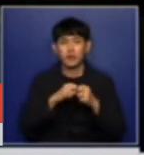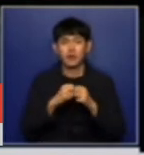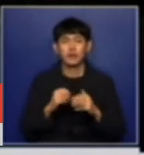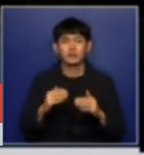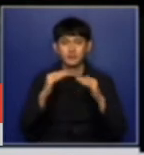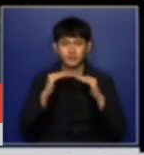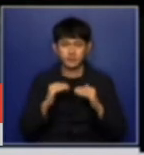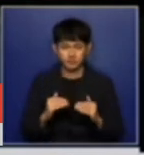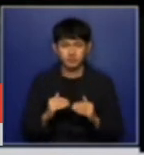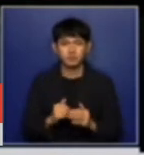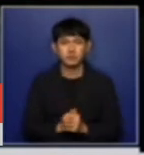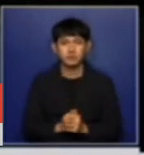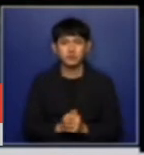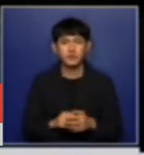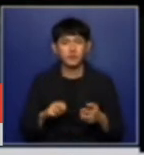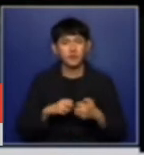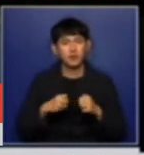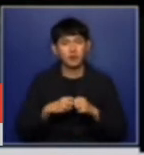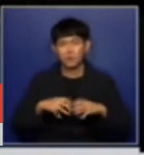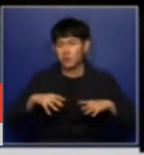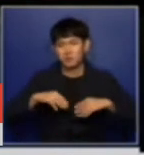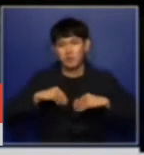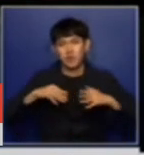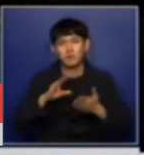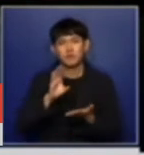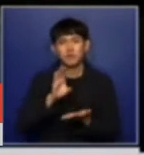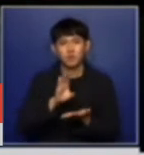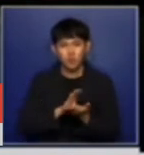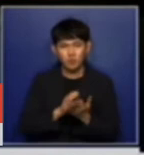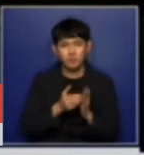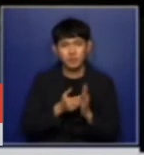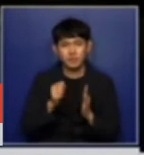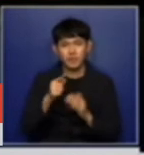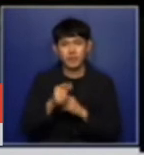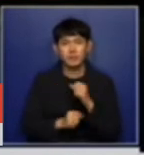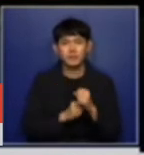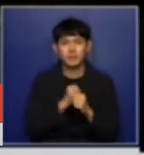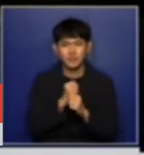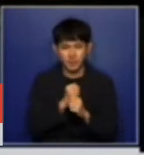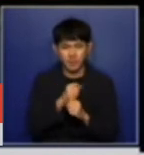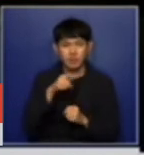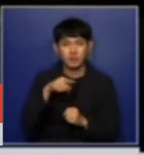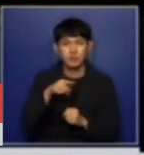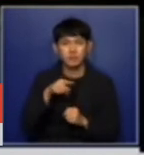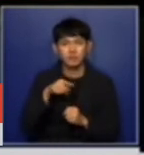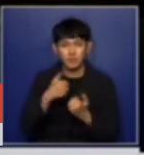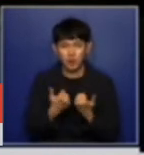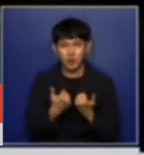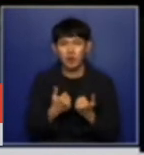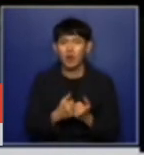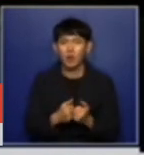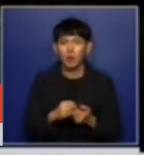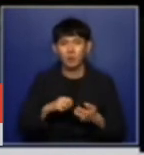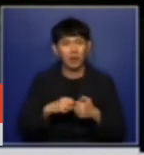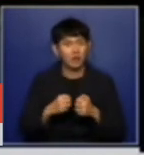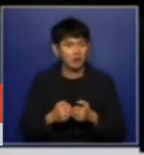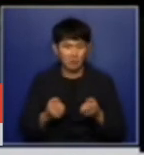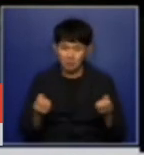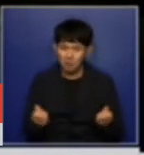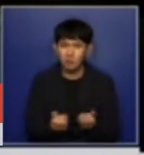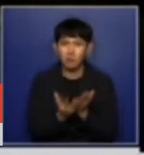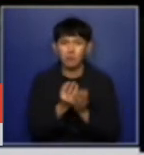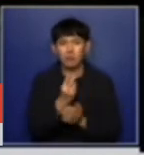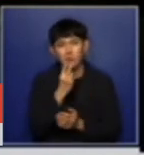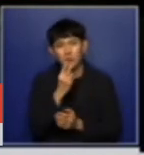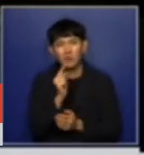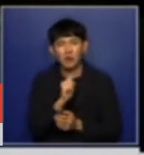ไปครับที่ไม่อาจรับงบประมาณรายจ่ายประจำปีตรงนี้ได้อันนี้เป็นเรื่องหนักครับเป็นเรื่องใหญ่เลยจริงๆผมต้อง